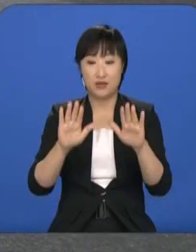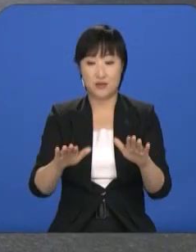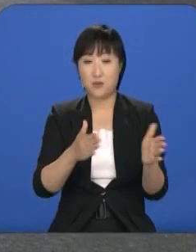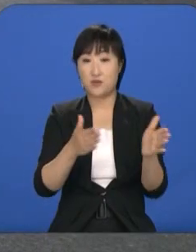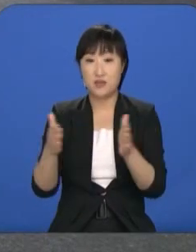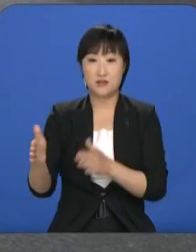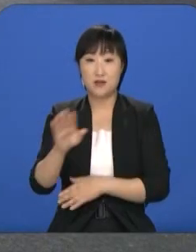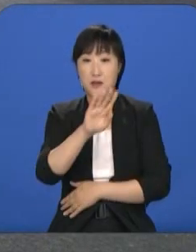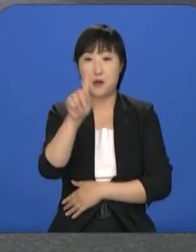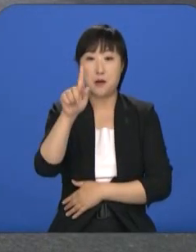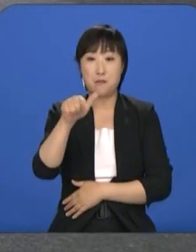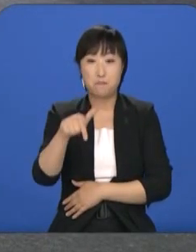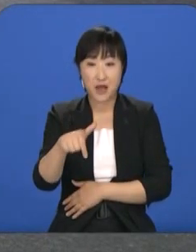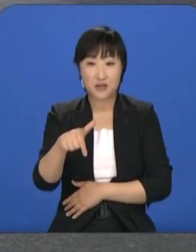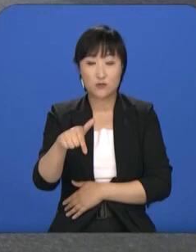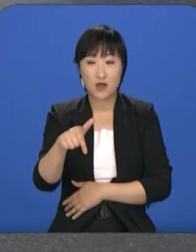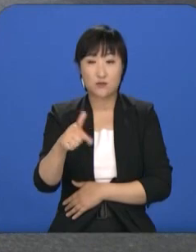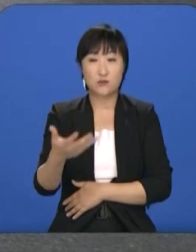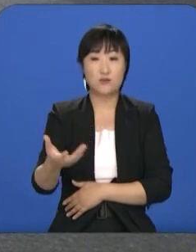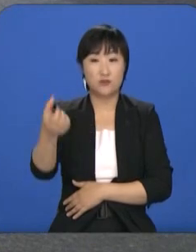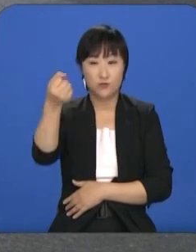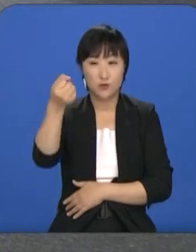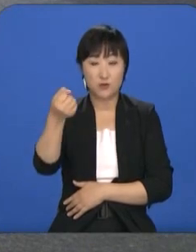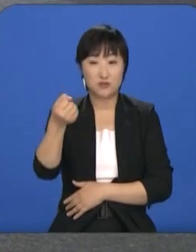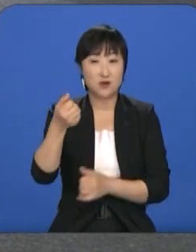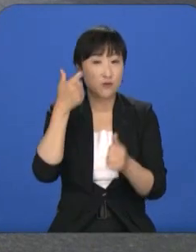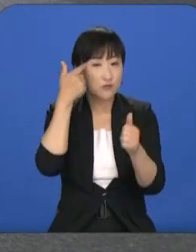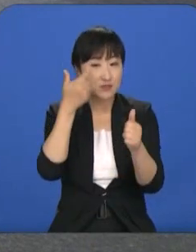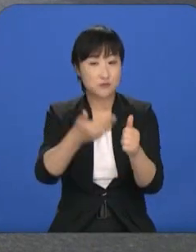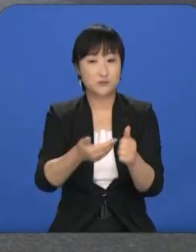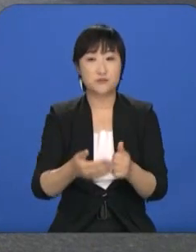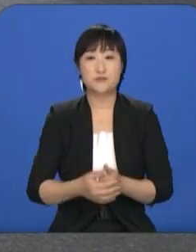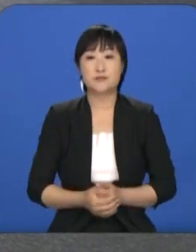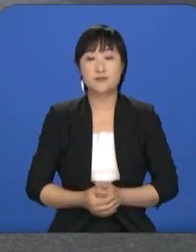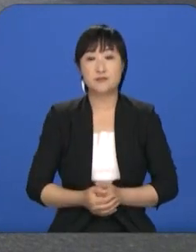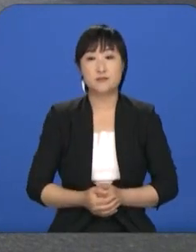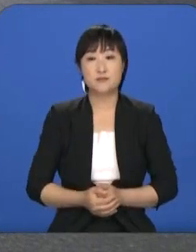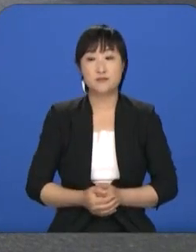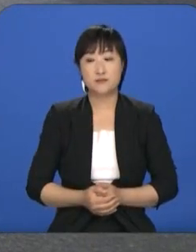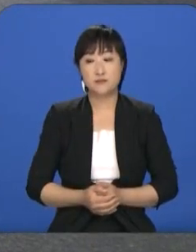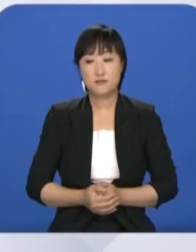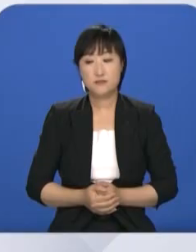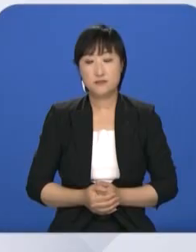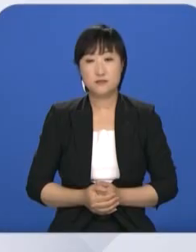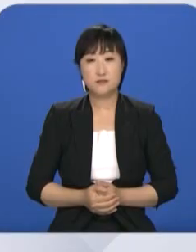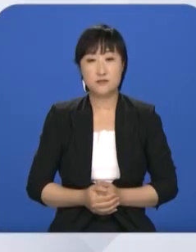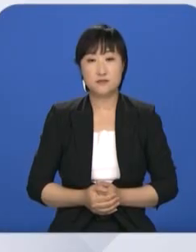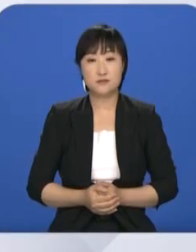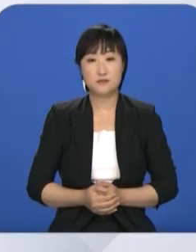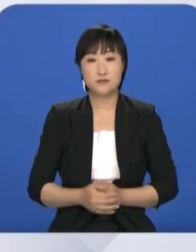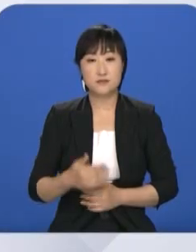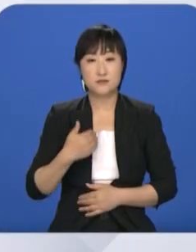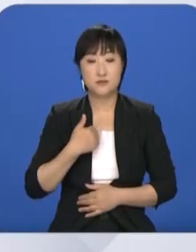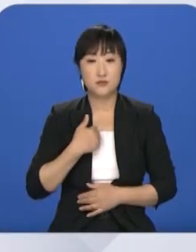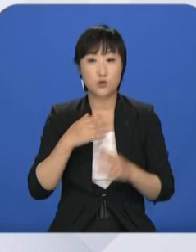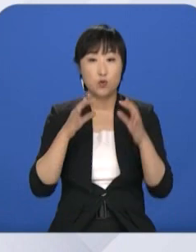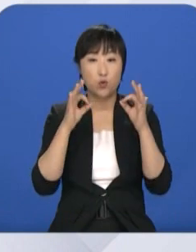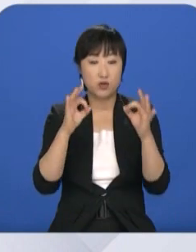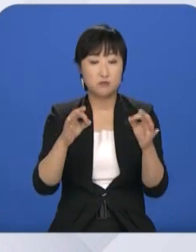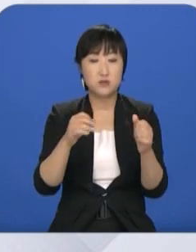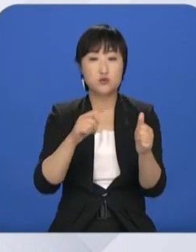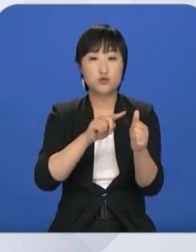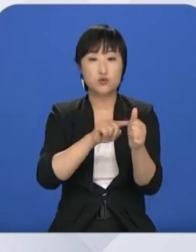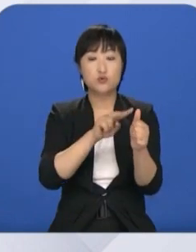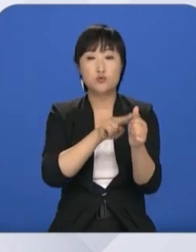네 이번에는 박인환 후보 주도로 5분 동안 토론을 진행하겠습니다. 박인환 후보 시작해 주시죠. 예. 저도 그 김희수